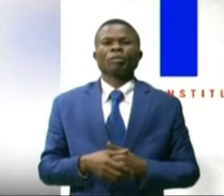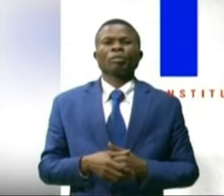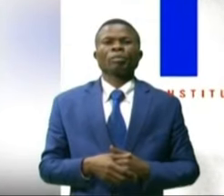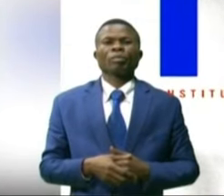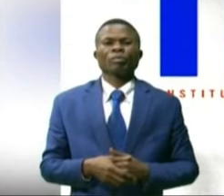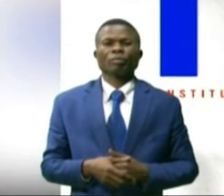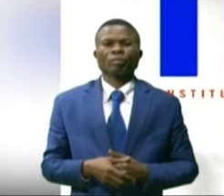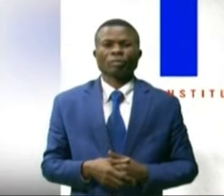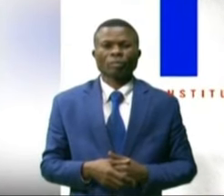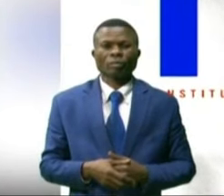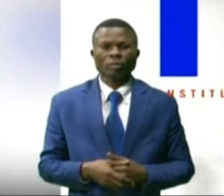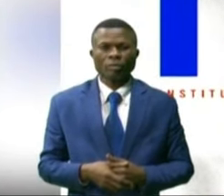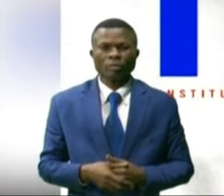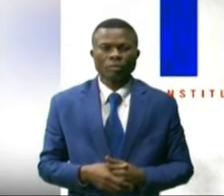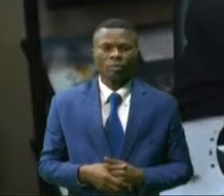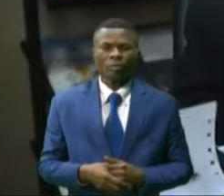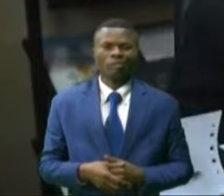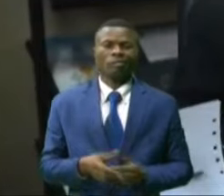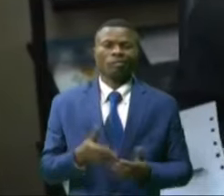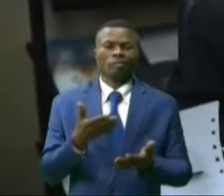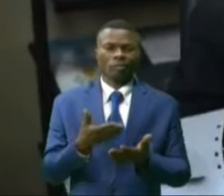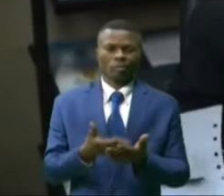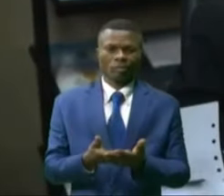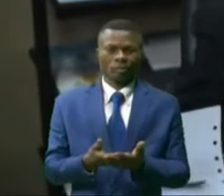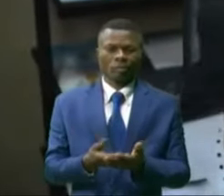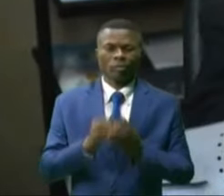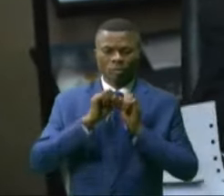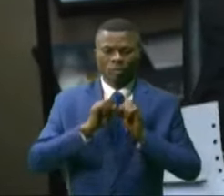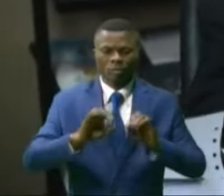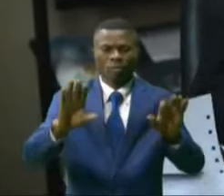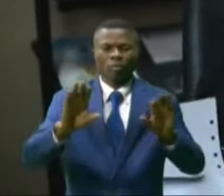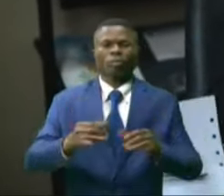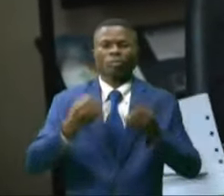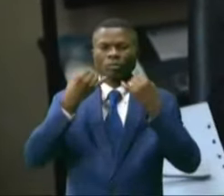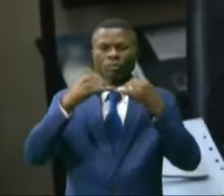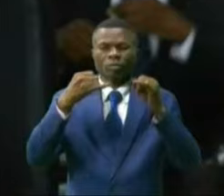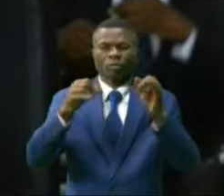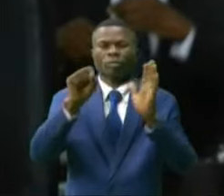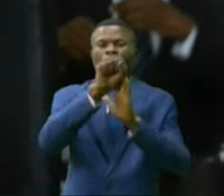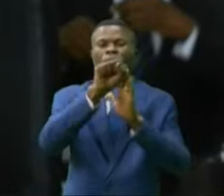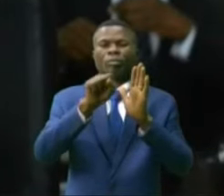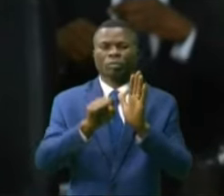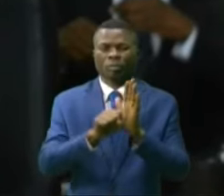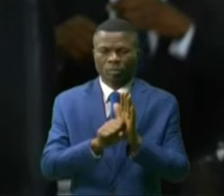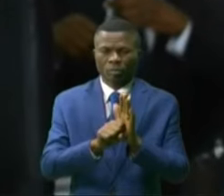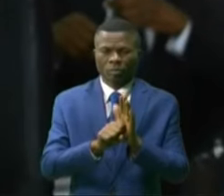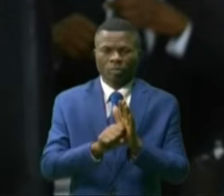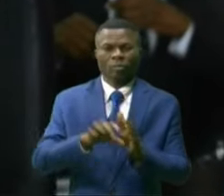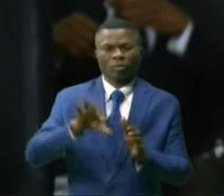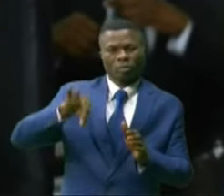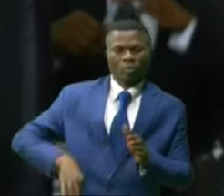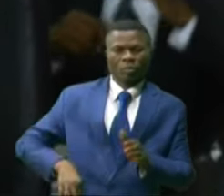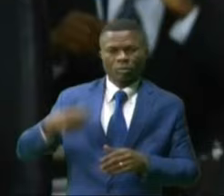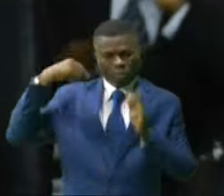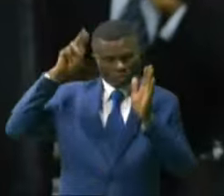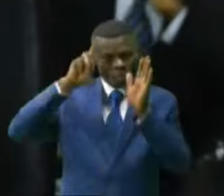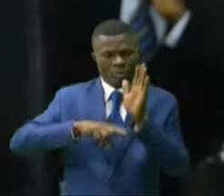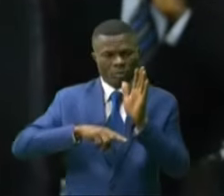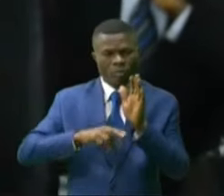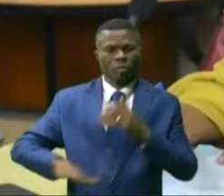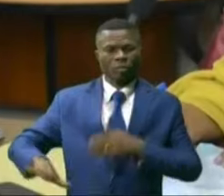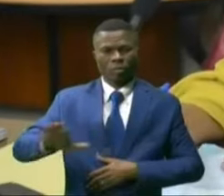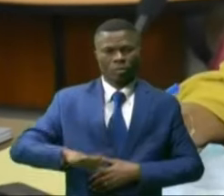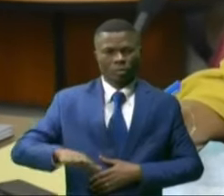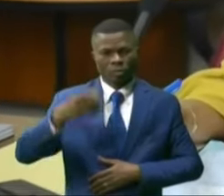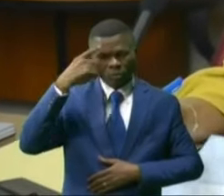Collecter, analyser, produire et diffuser les informations statistiques au profit du gouvernement de la République pour